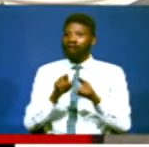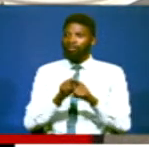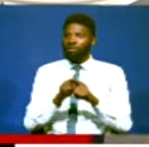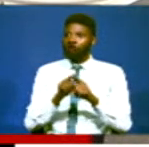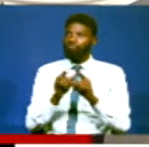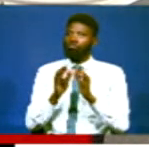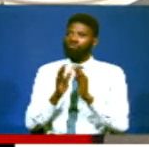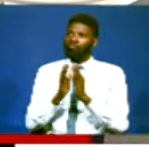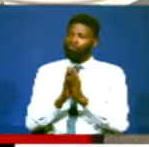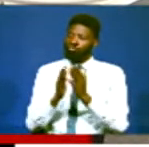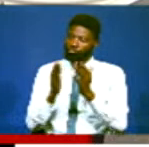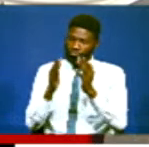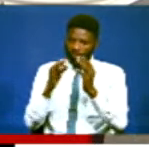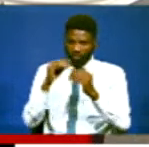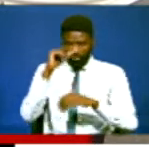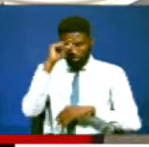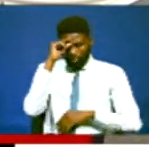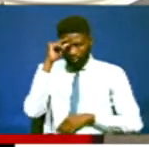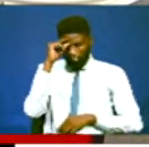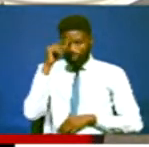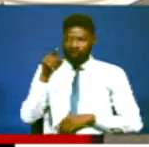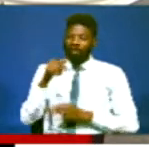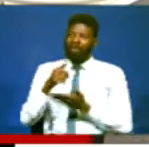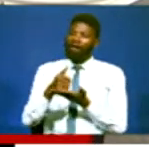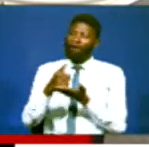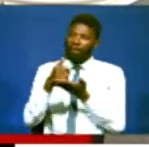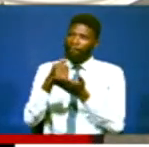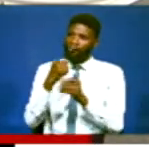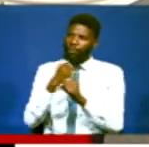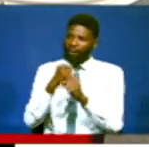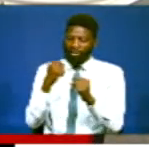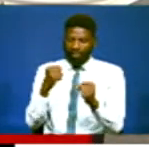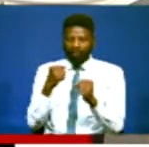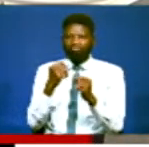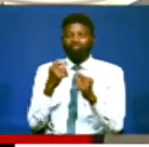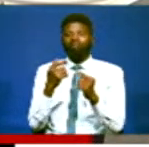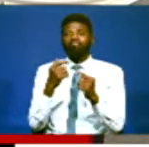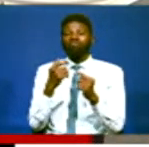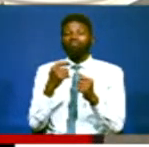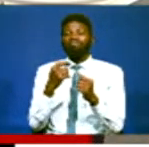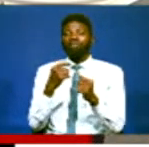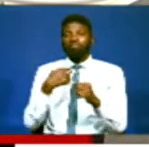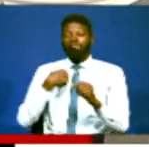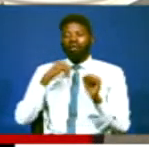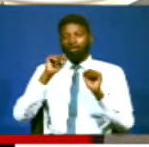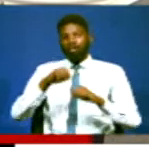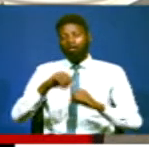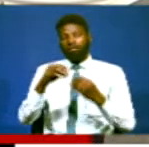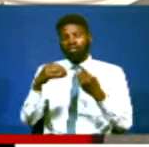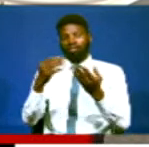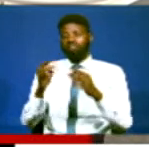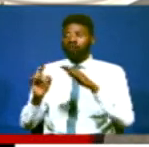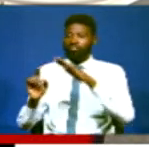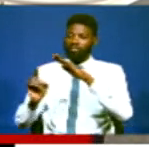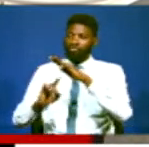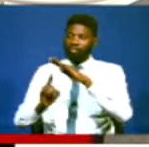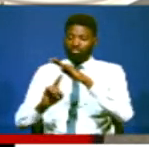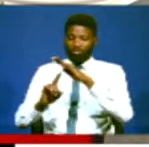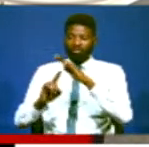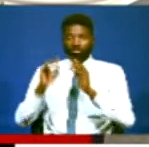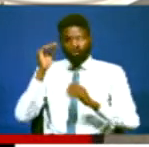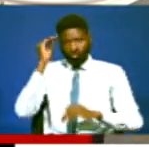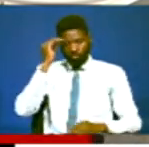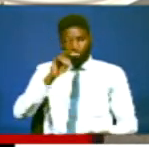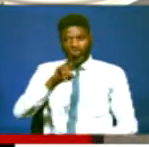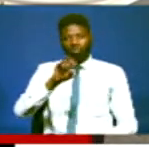kujitahidi kwa asilimia niweza kupatia wizara ya elimu asilimia 20 kwa jumla ya asilimia 100. Kwa